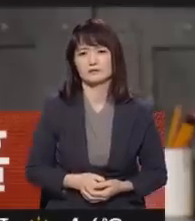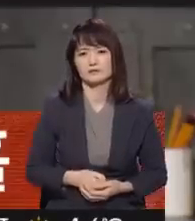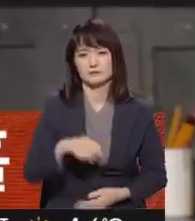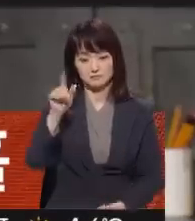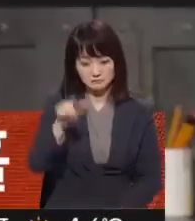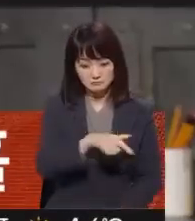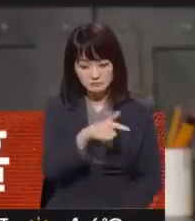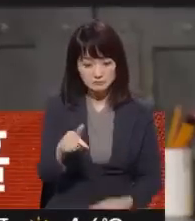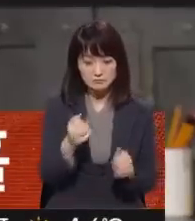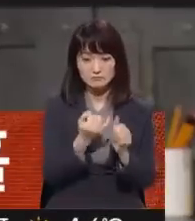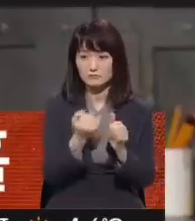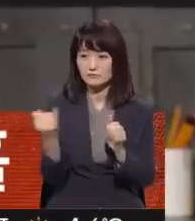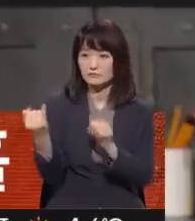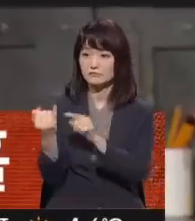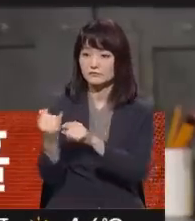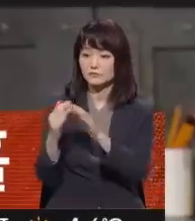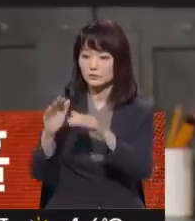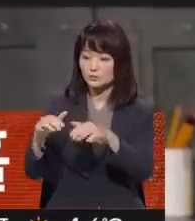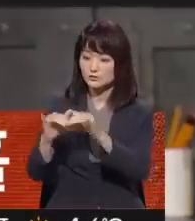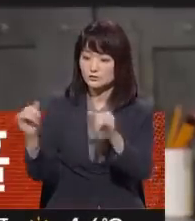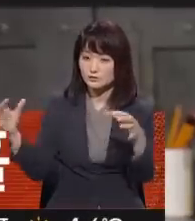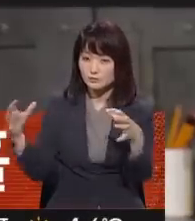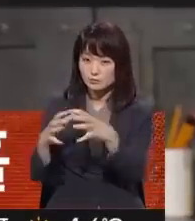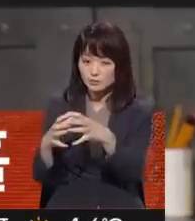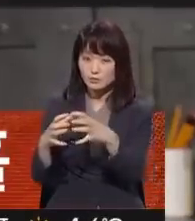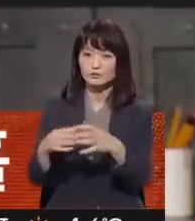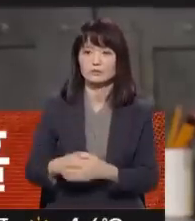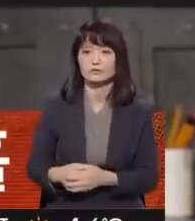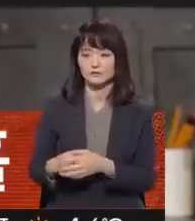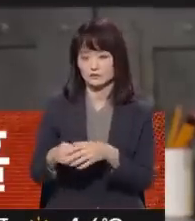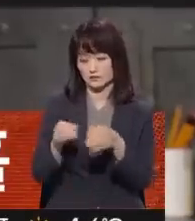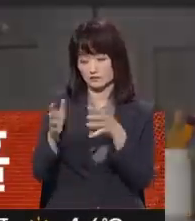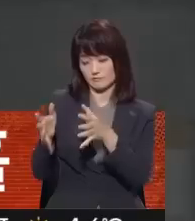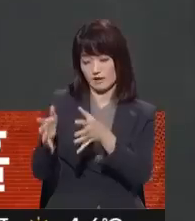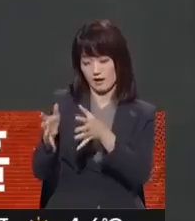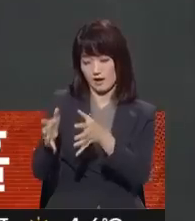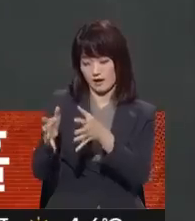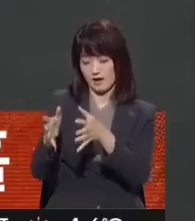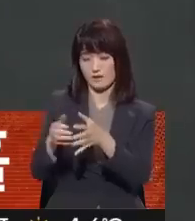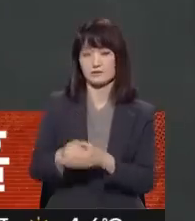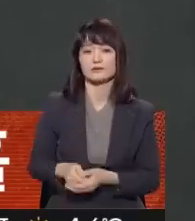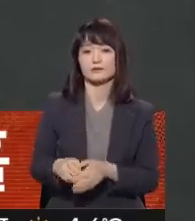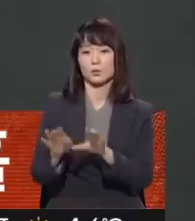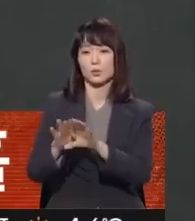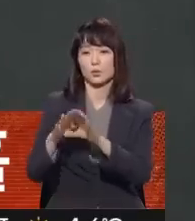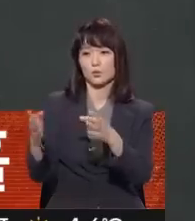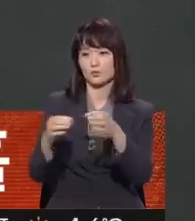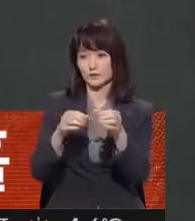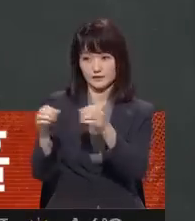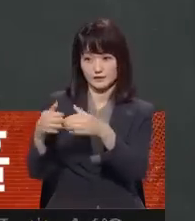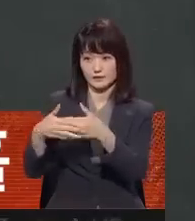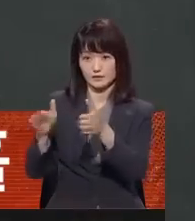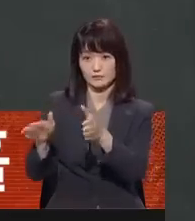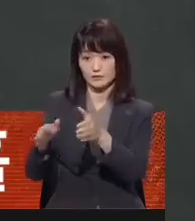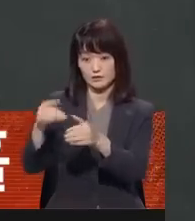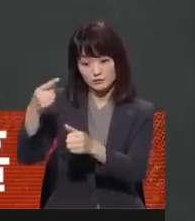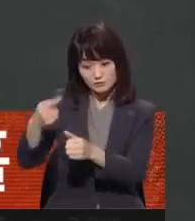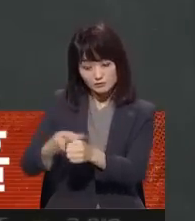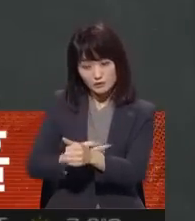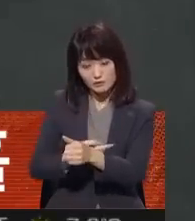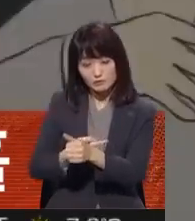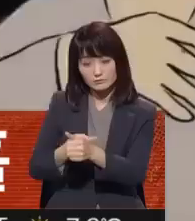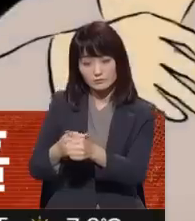아내가 이제 동해 사람들끼리 모여서 잡담을 나누는 오픈 채팅방이라고 있습니다 거기를 이제 우회를 들어갔다고 하는데